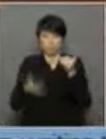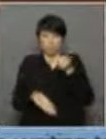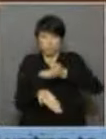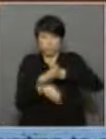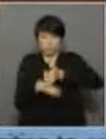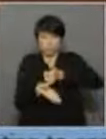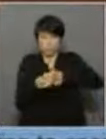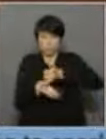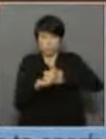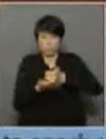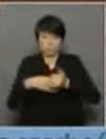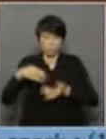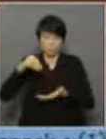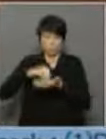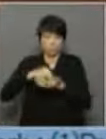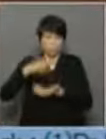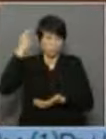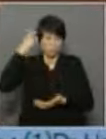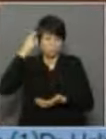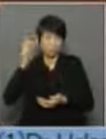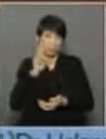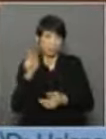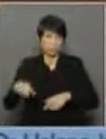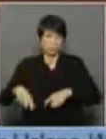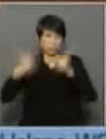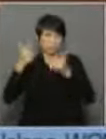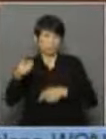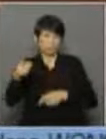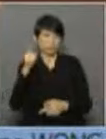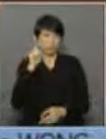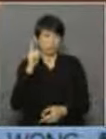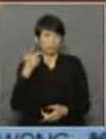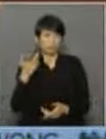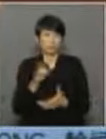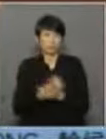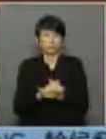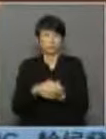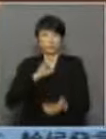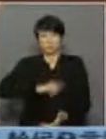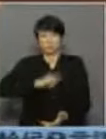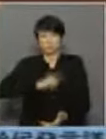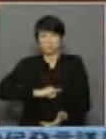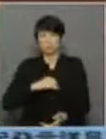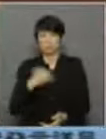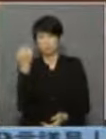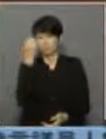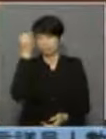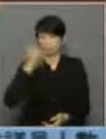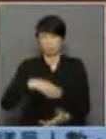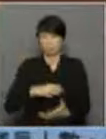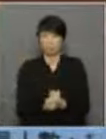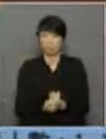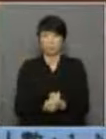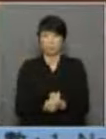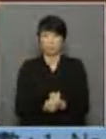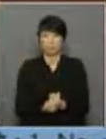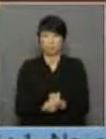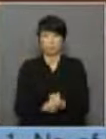不過好似林煥光呢啲咁嘅人咧，即係極為無恥，我覺得係咪？係可